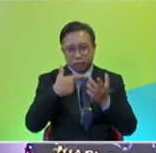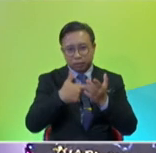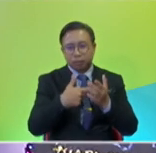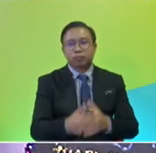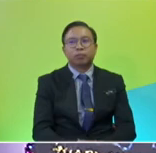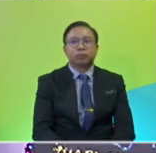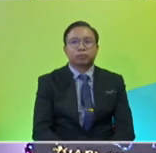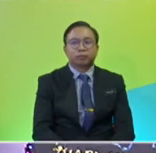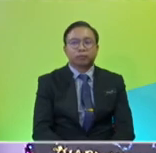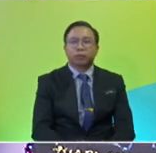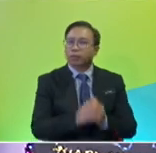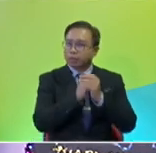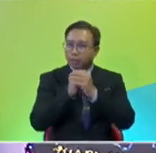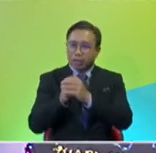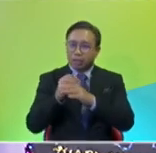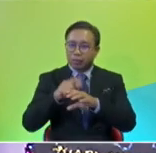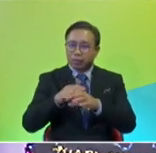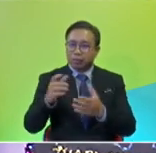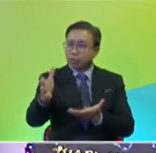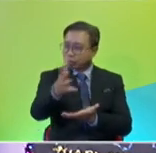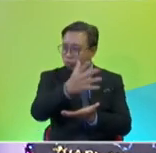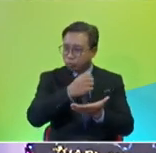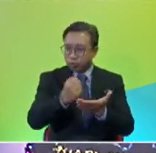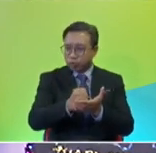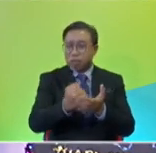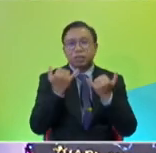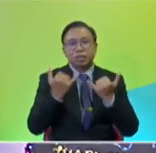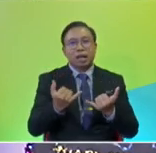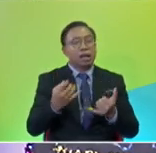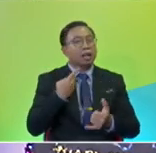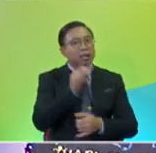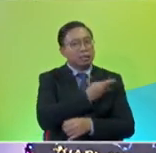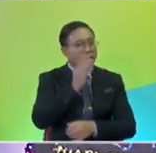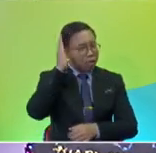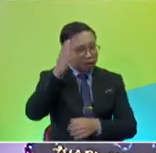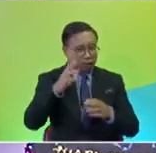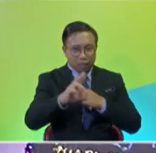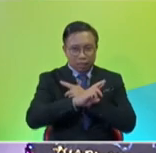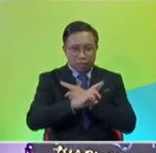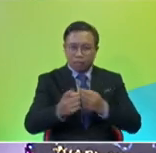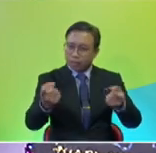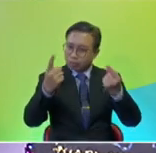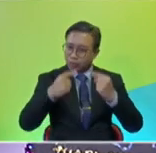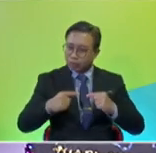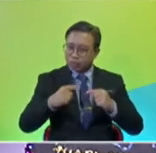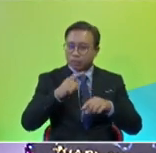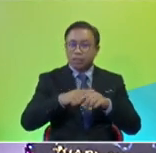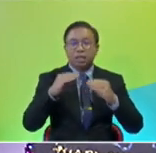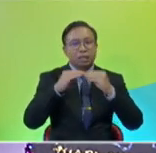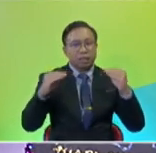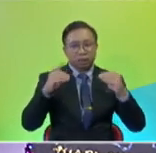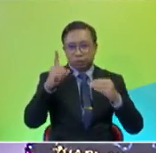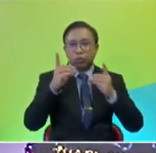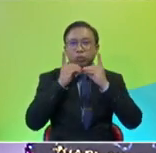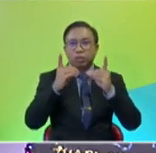untuk Sherwin. Tanya kepada Sherwin dan anda semua. Dan sekarang kita akan berehat seketika. Kembali semula selepas ini di slot tahap 1